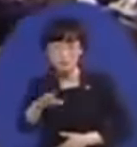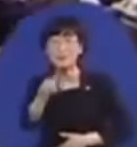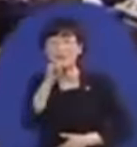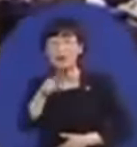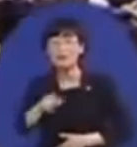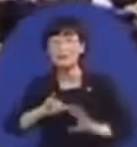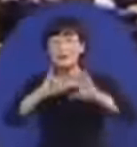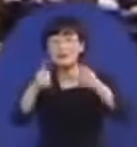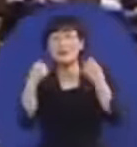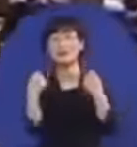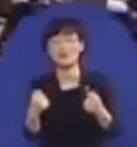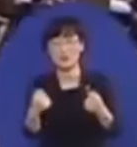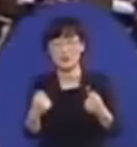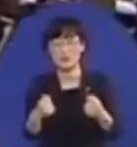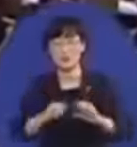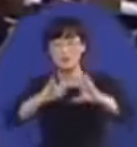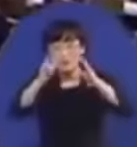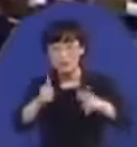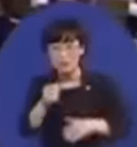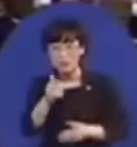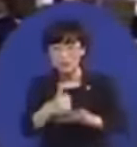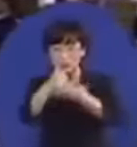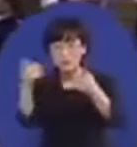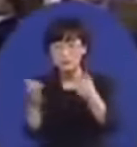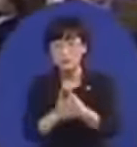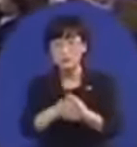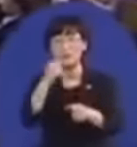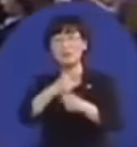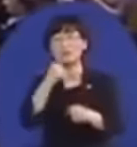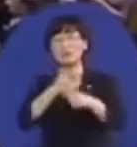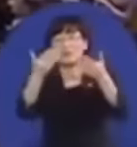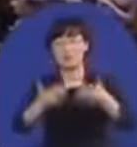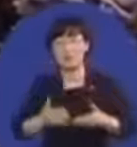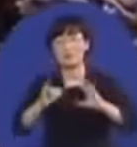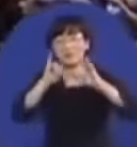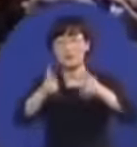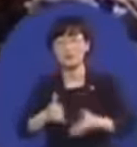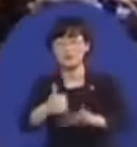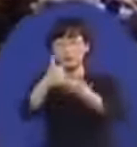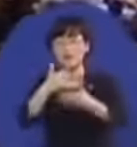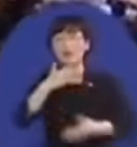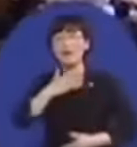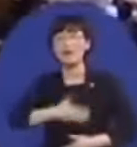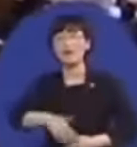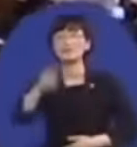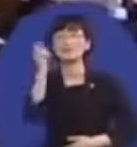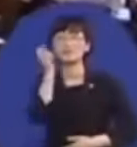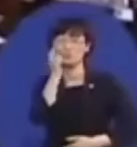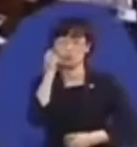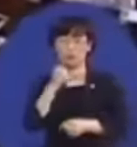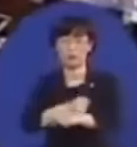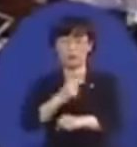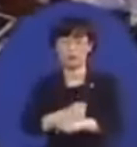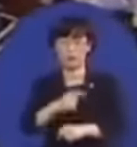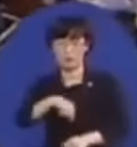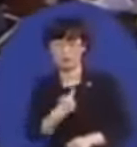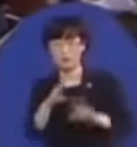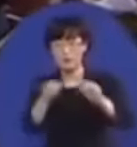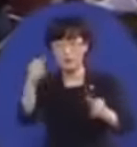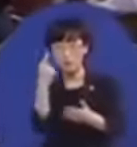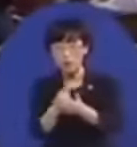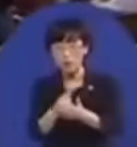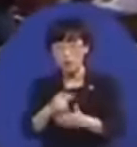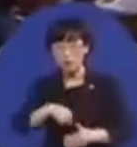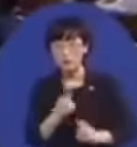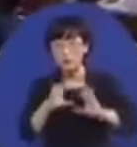세상에 계셨으며 세상은 그로 말미암아 지음바 되었으나 세상이 그를 알지 못하였고 자기 땅에 오매 자기